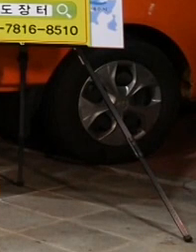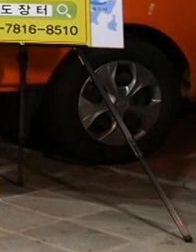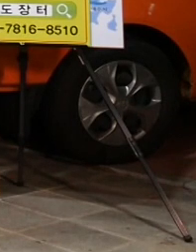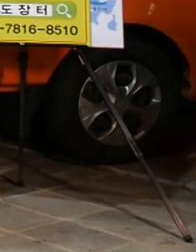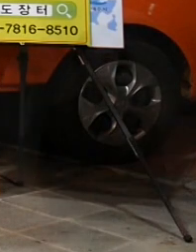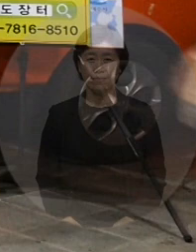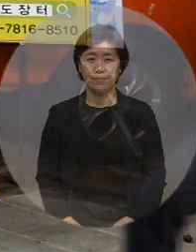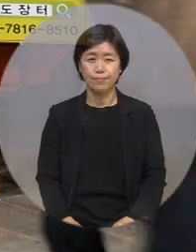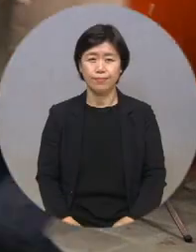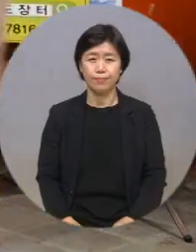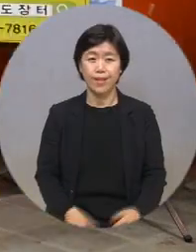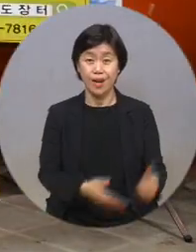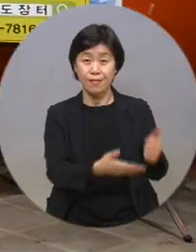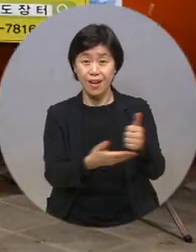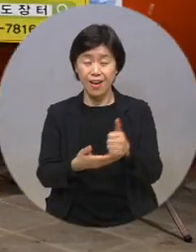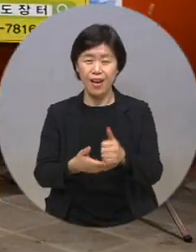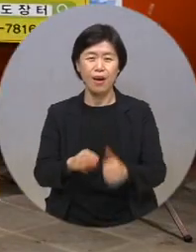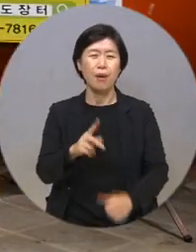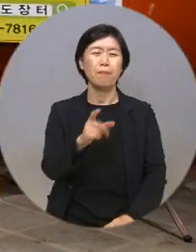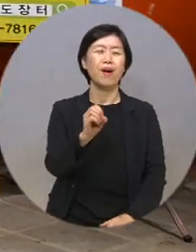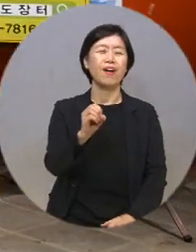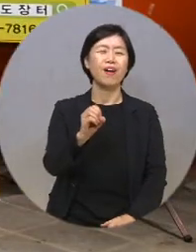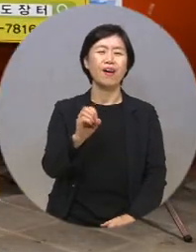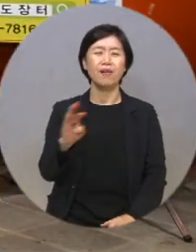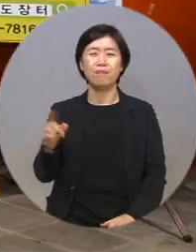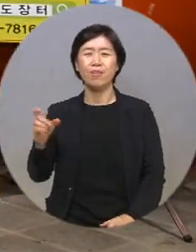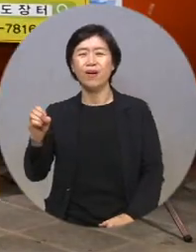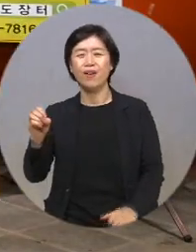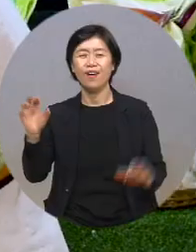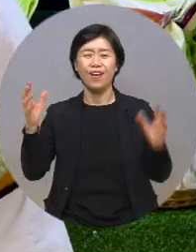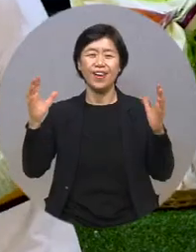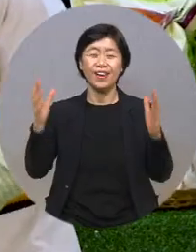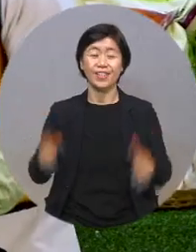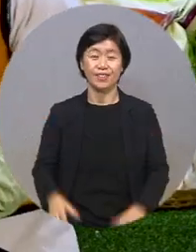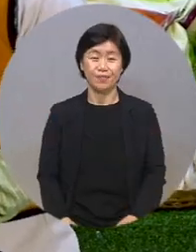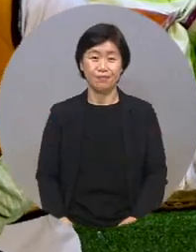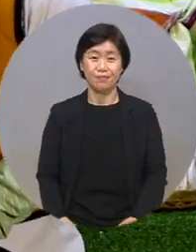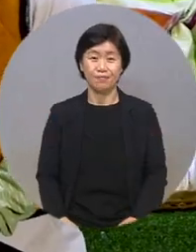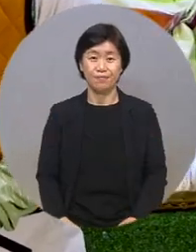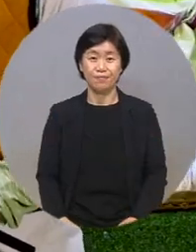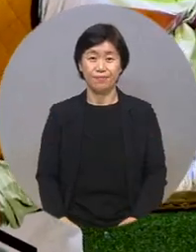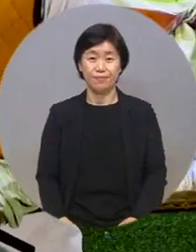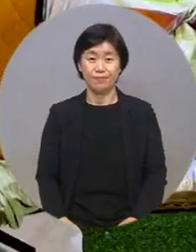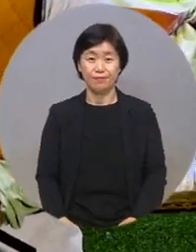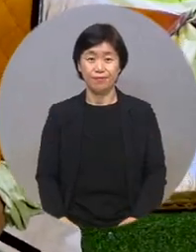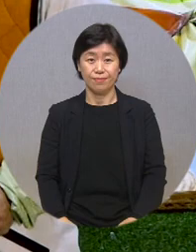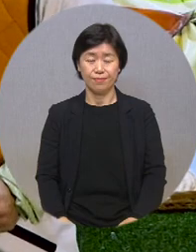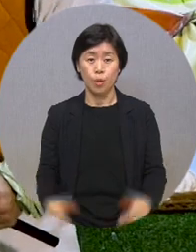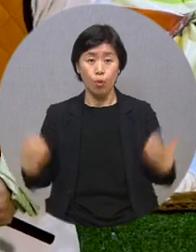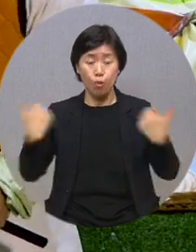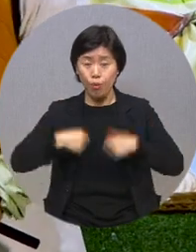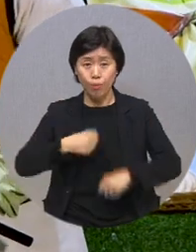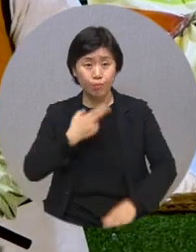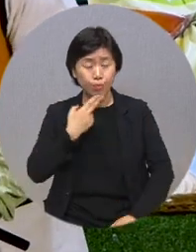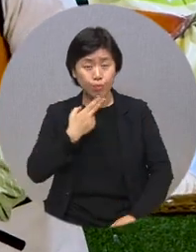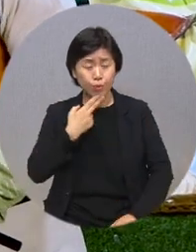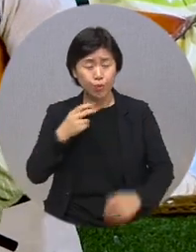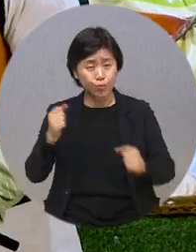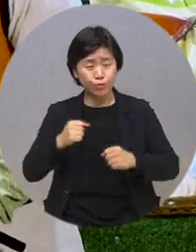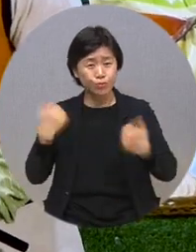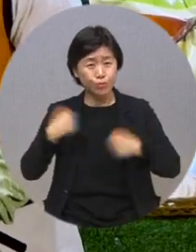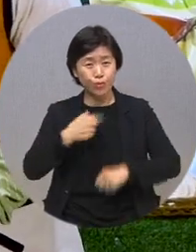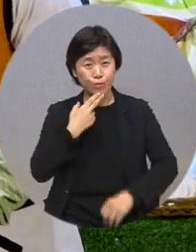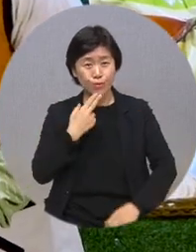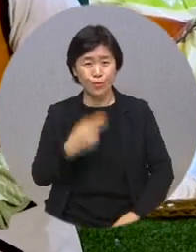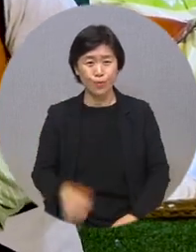어디 계세요? 뻥이야, 뻥. 지금 날씨에 고도 안골 치고 나오셨어. 그러니까요. 오, 좋아요,